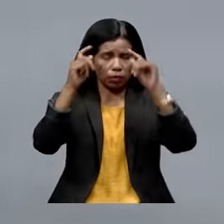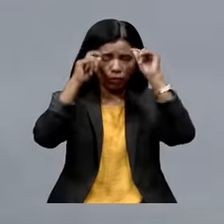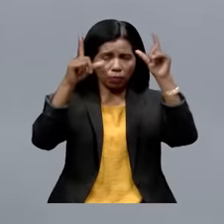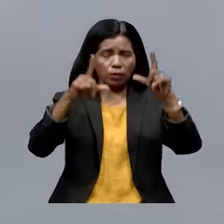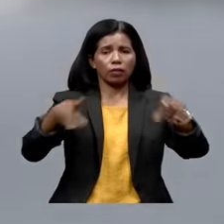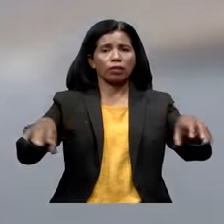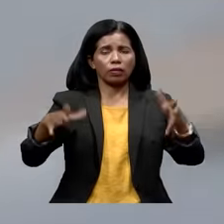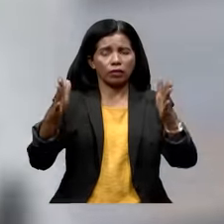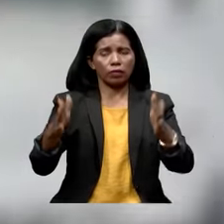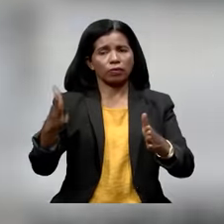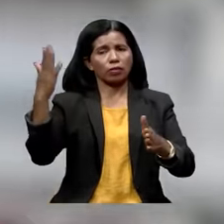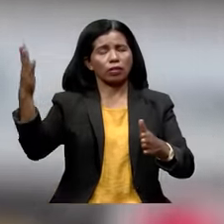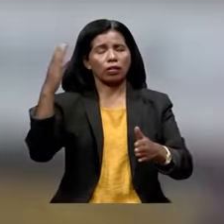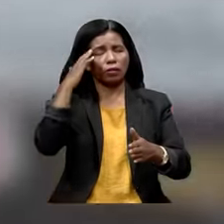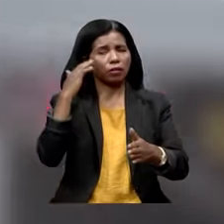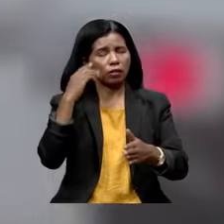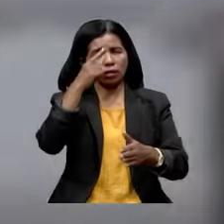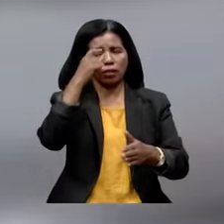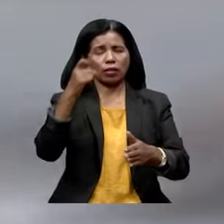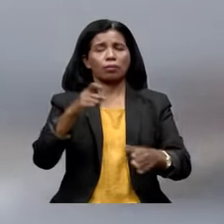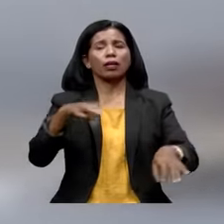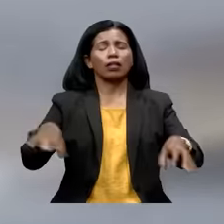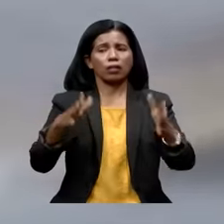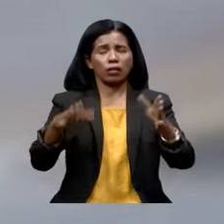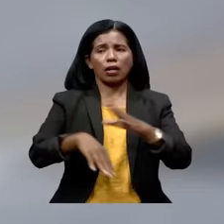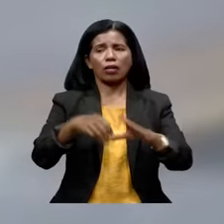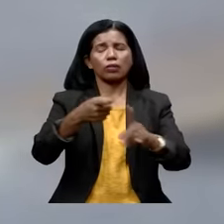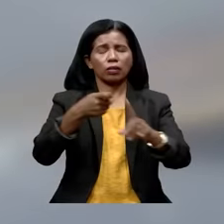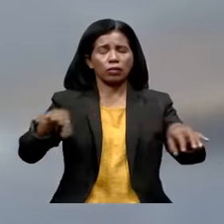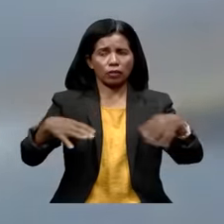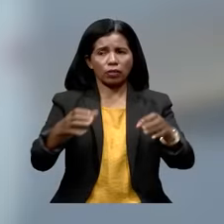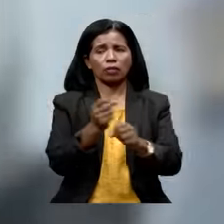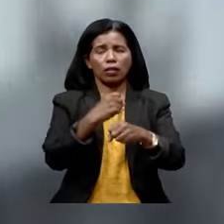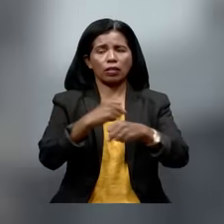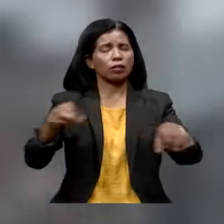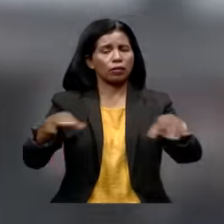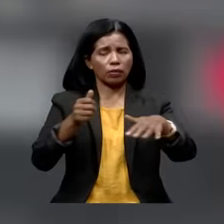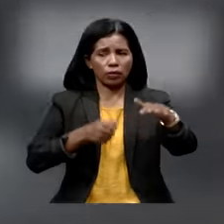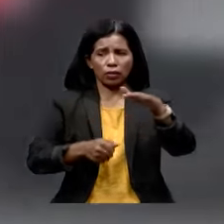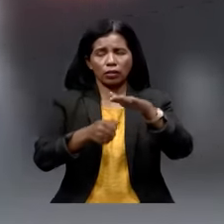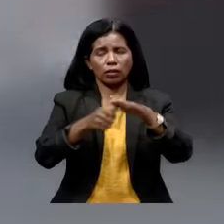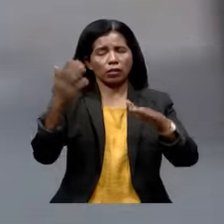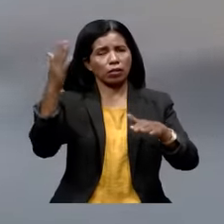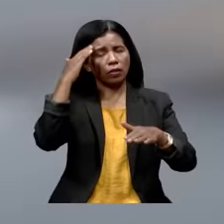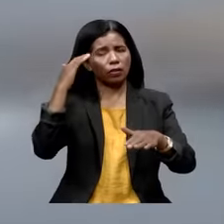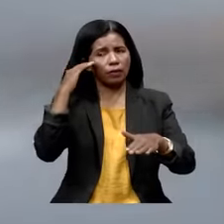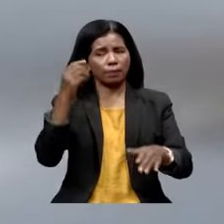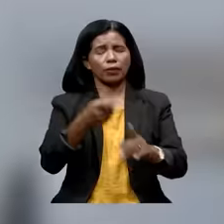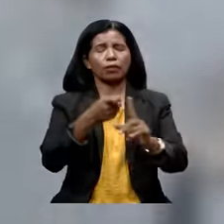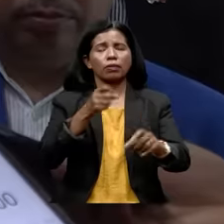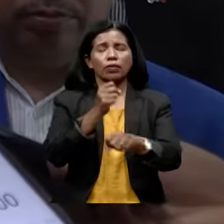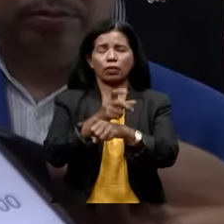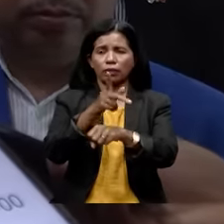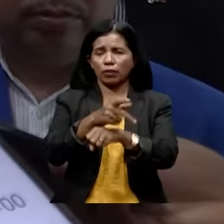ia cidade Gwangju, horrazang trabalhador hirakne halai sai usi sistema, ho di halau servisu ilegalmente ia Korea, maske parte usi sefope